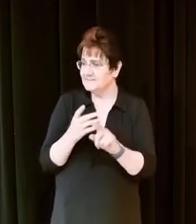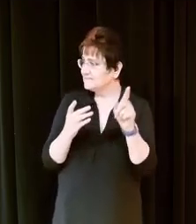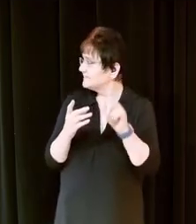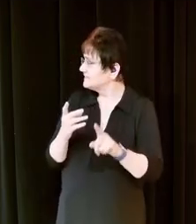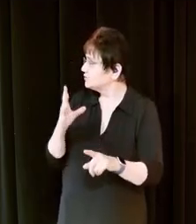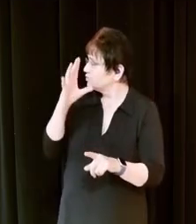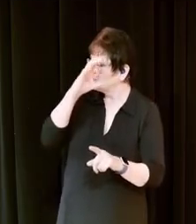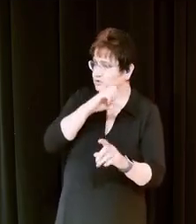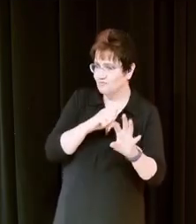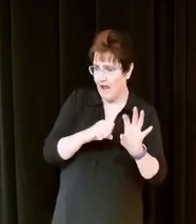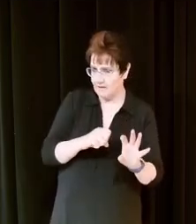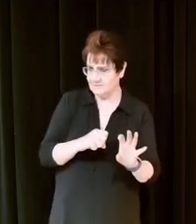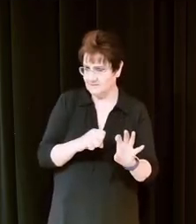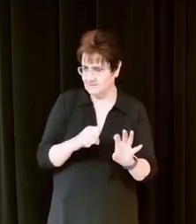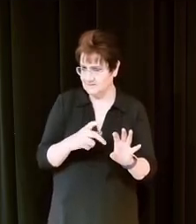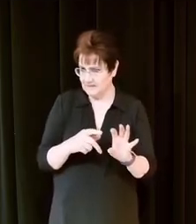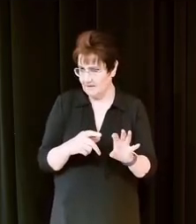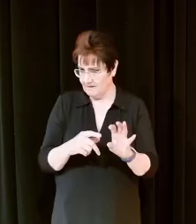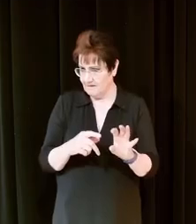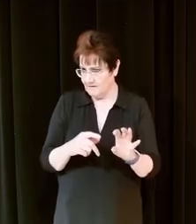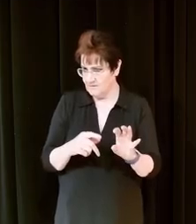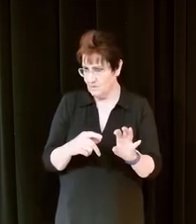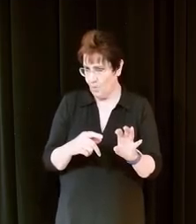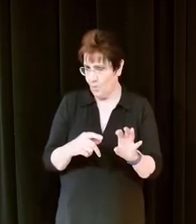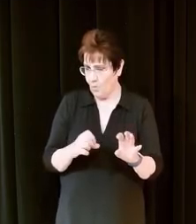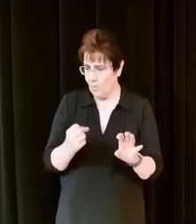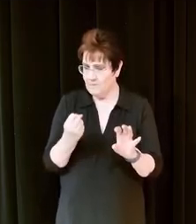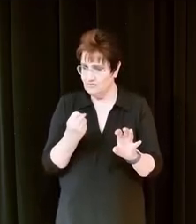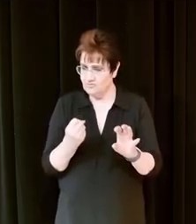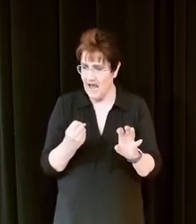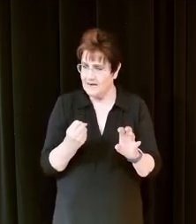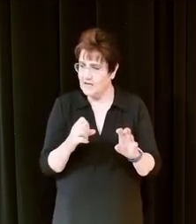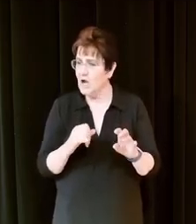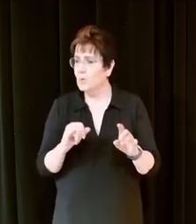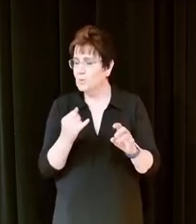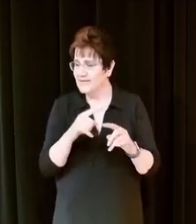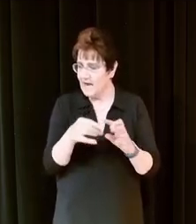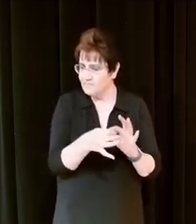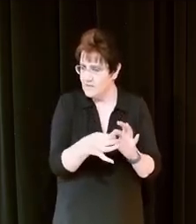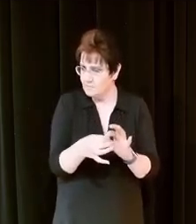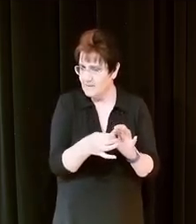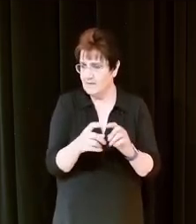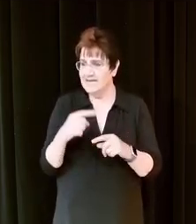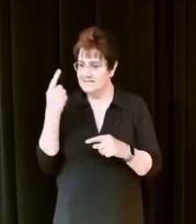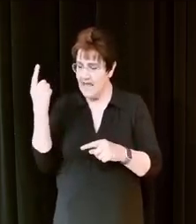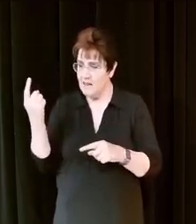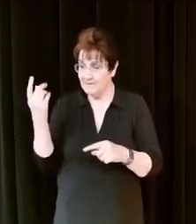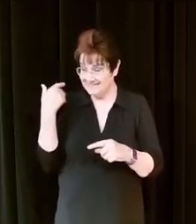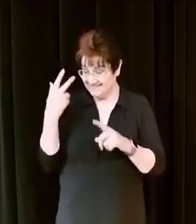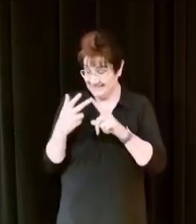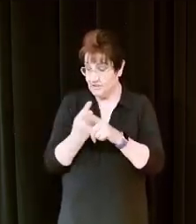diese Tangente, die da an diesen starken Grün-Gelb-Wirbel anschließt. Sie war sehr versunken in der Stunde